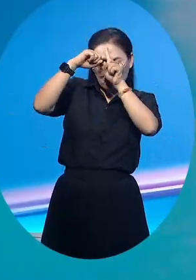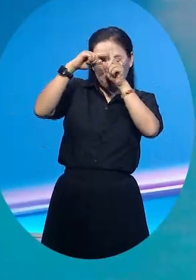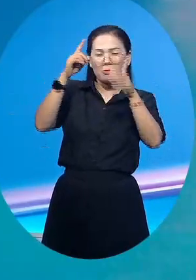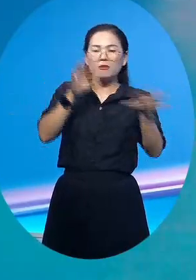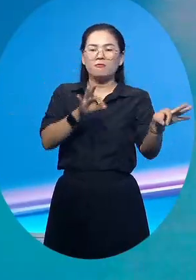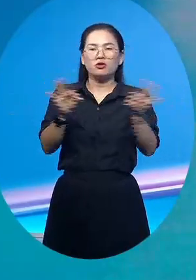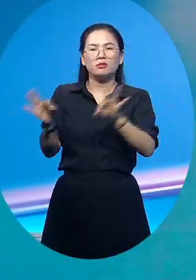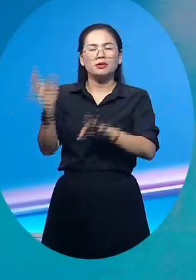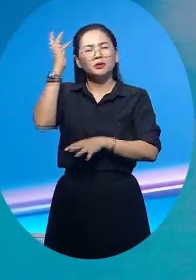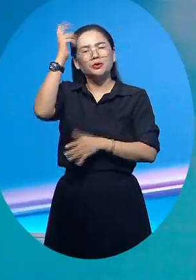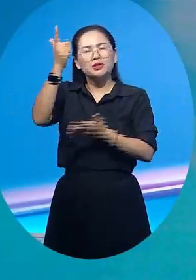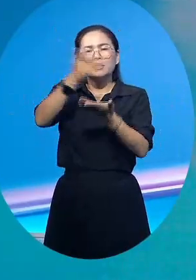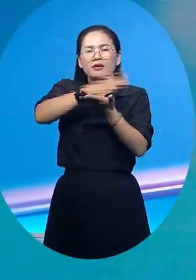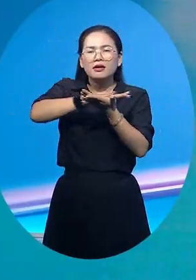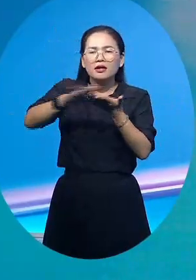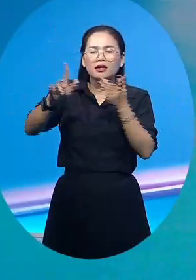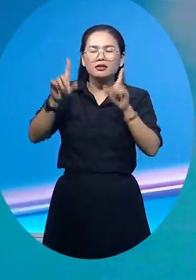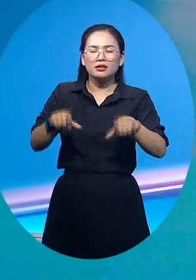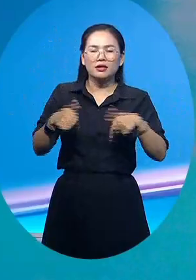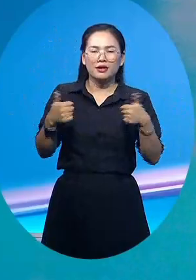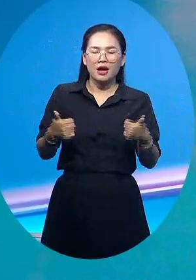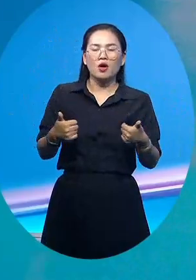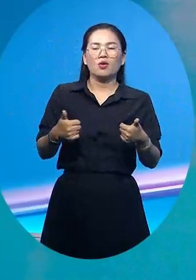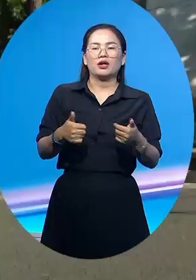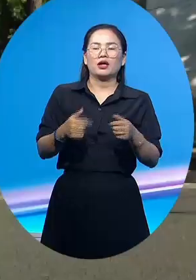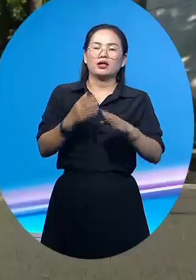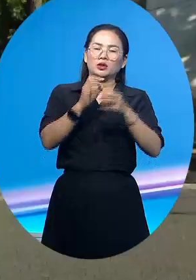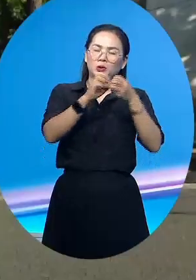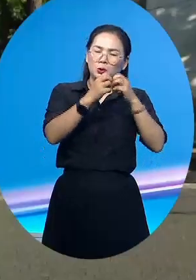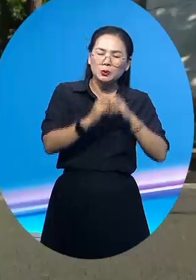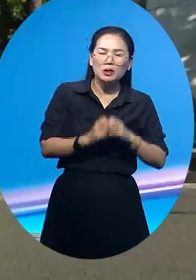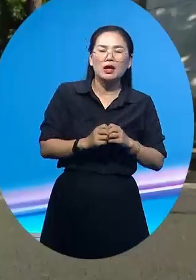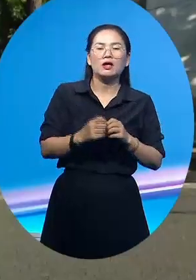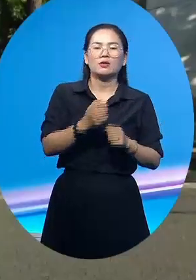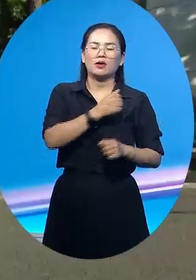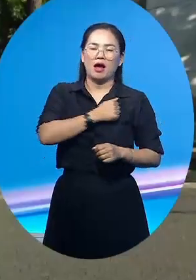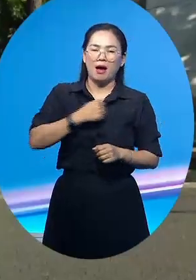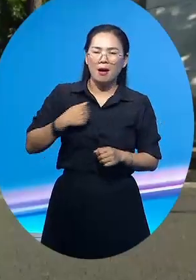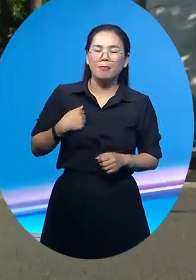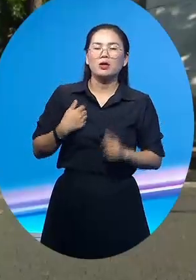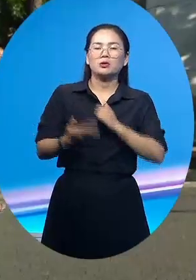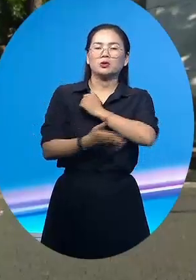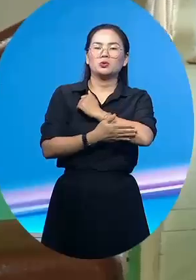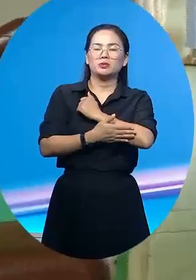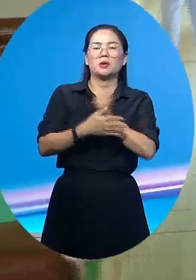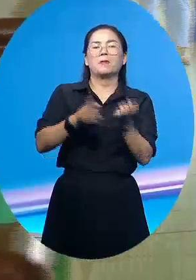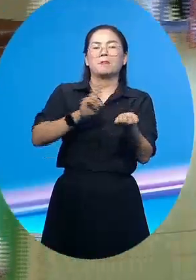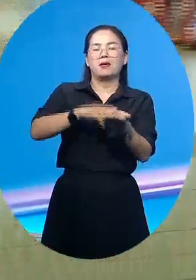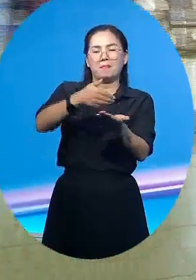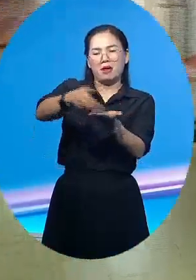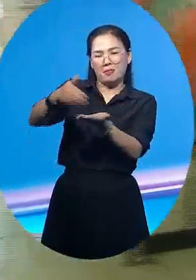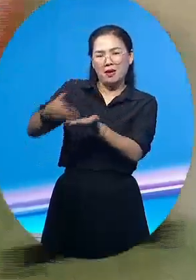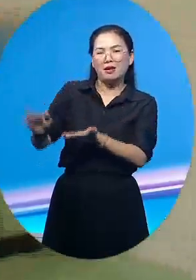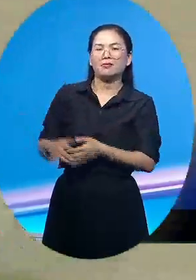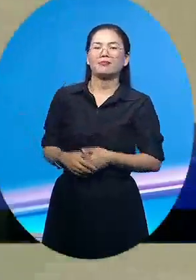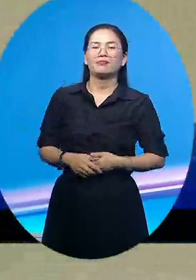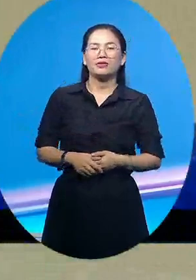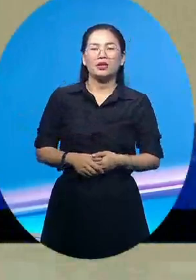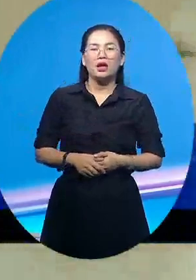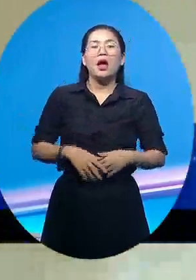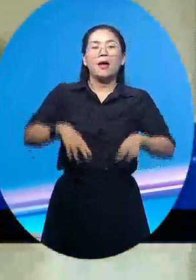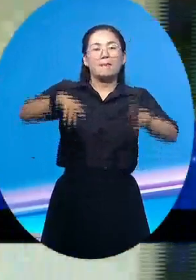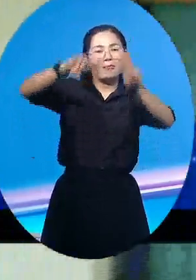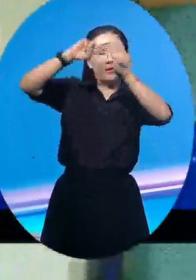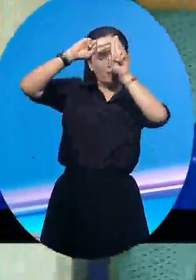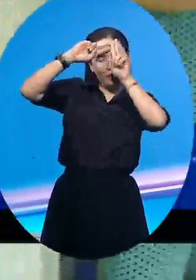phó giảm thiểu tối đa các ca chuyển nặng từ cuối tuần qua khoa nhiễm Bệnh viện Nhi Đồng 2 thành phố Hồ Chí Minh